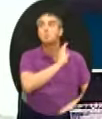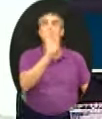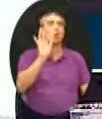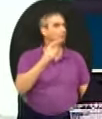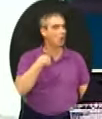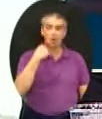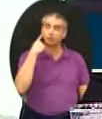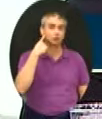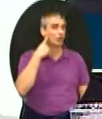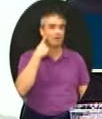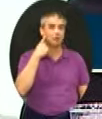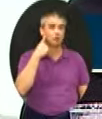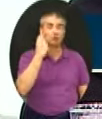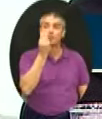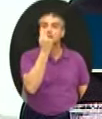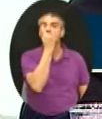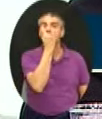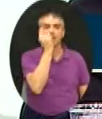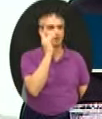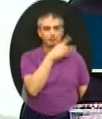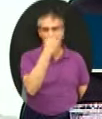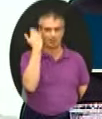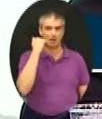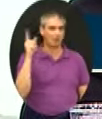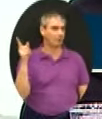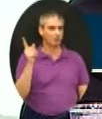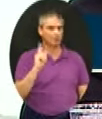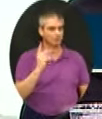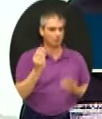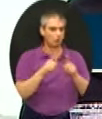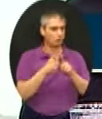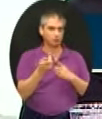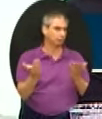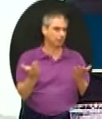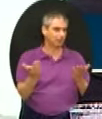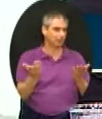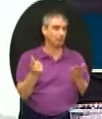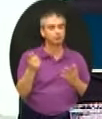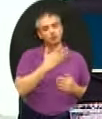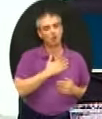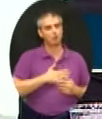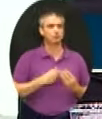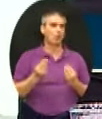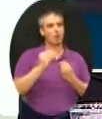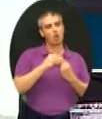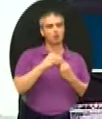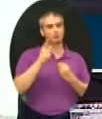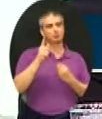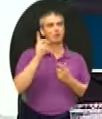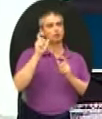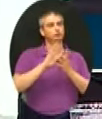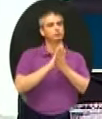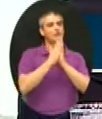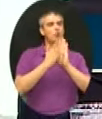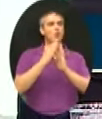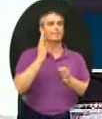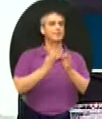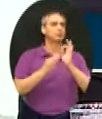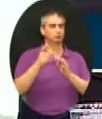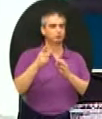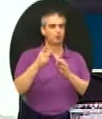לא שמענו דבר מהילרי קלינטון על הדבר הזה, חוץ מזה שהיא רוצה עוד כאלה שהם יהפכו את בית המשפט